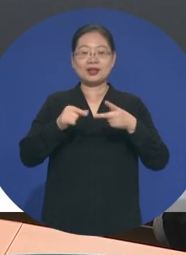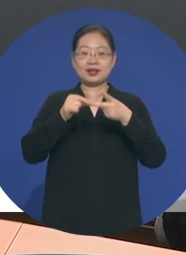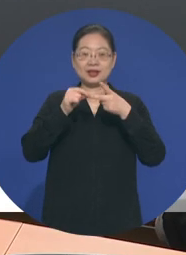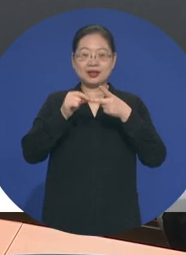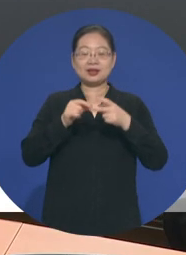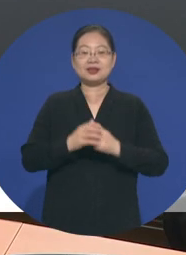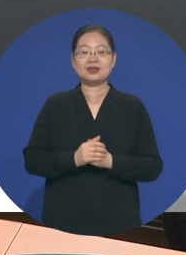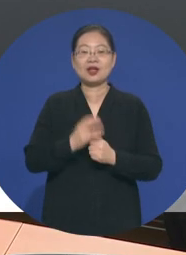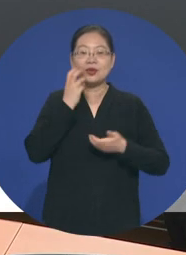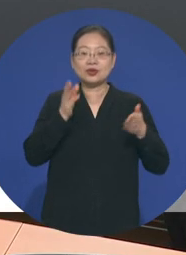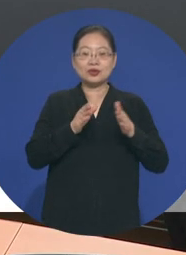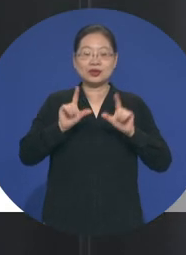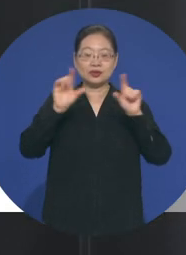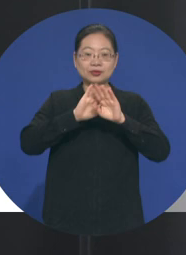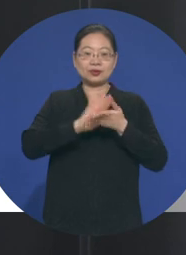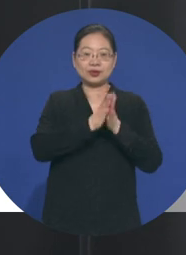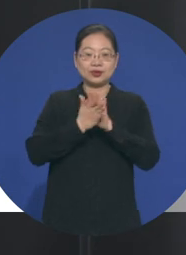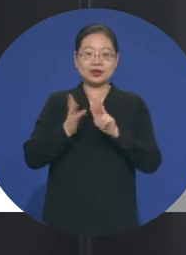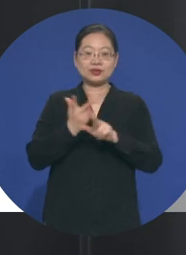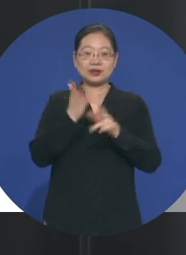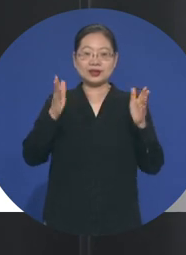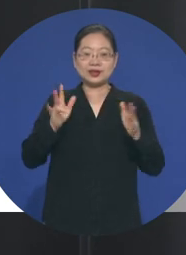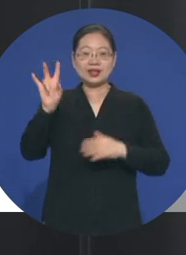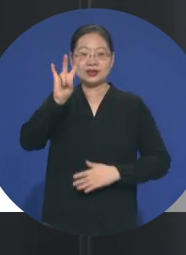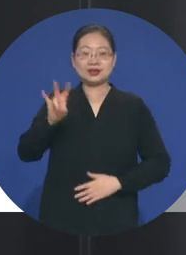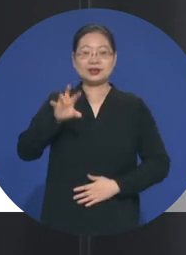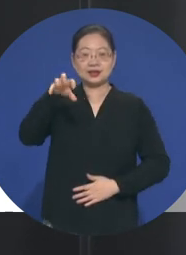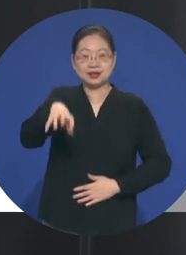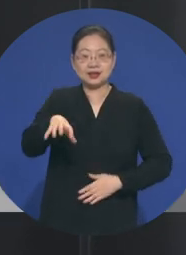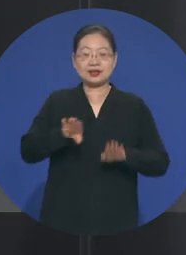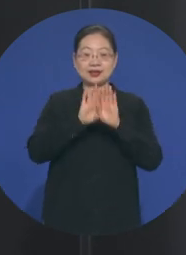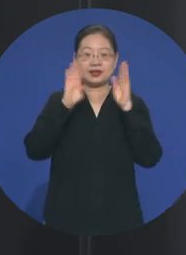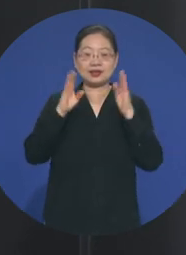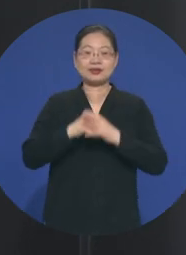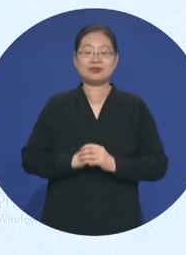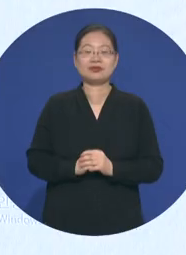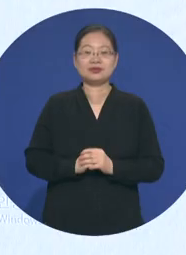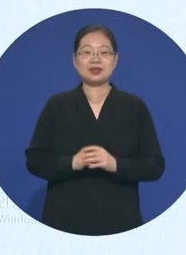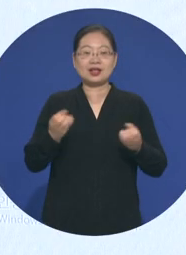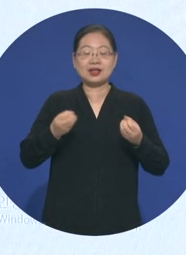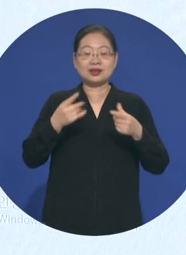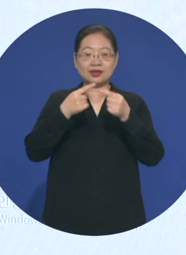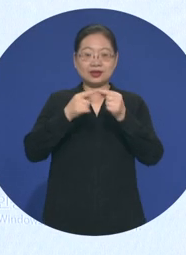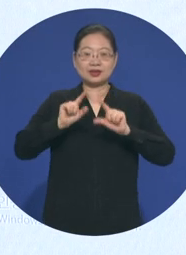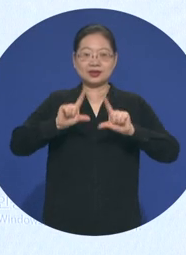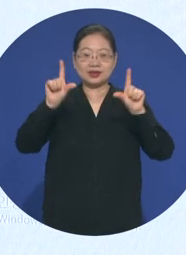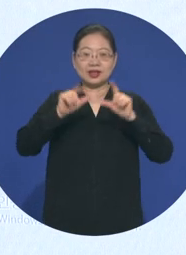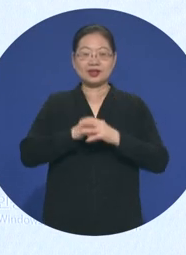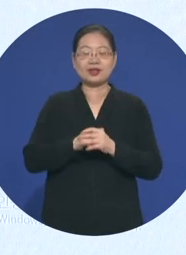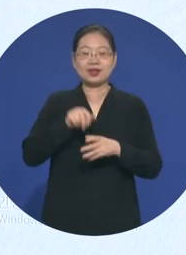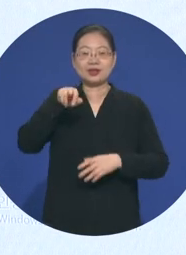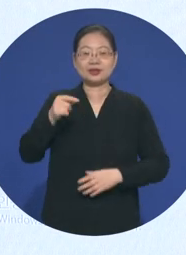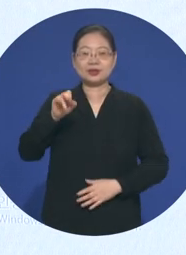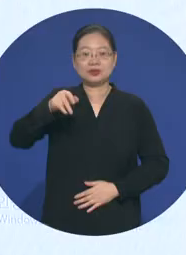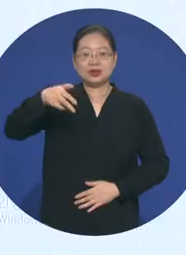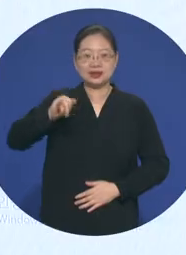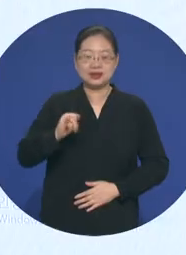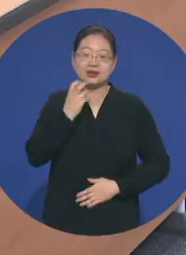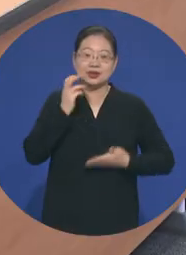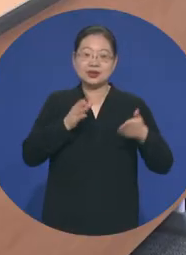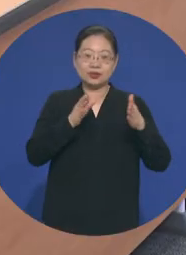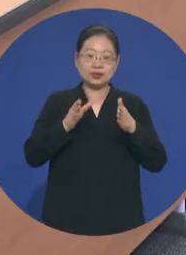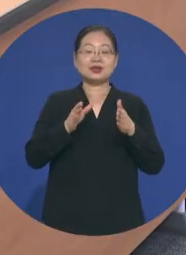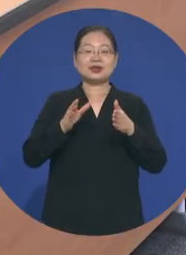올해로 2회째를 맞은 경기도 기후변화 주간은 시흥시 일원에서 열렸습니다. 행사 첫날의 포문은 스위치 더 경기